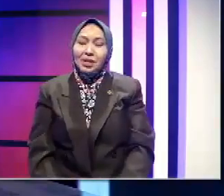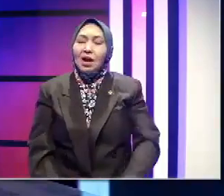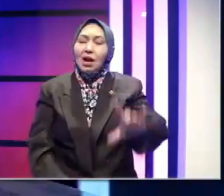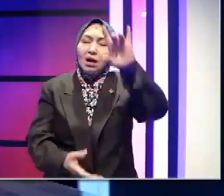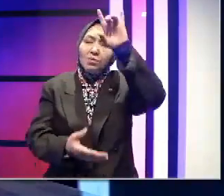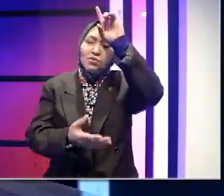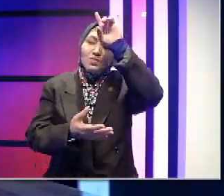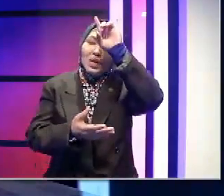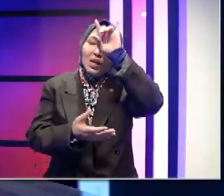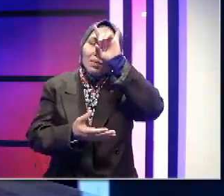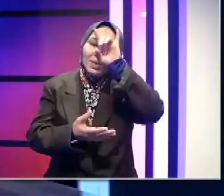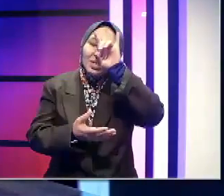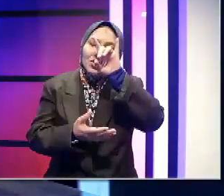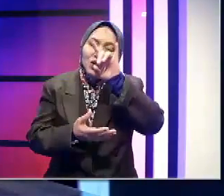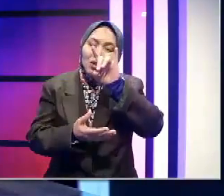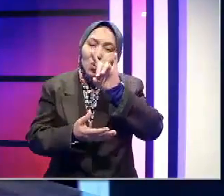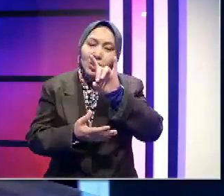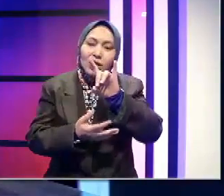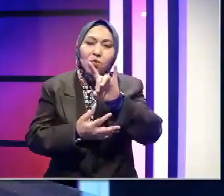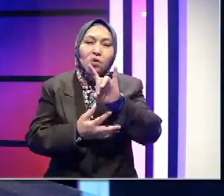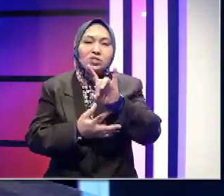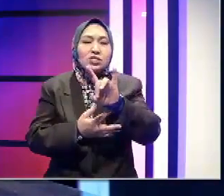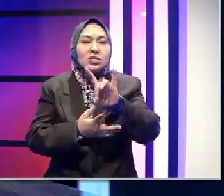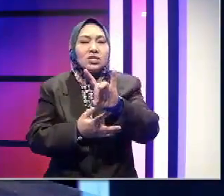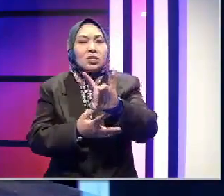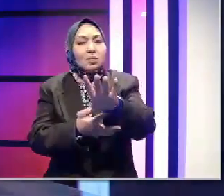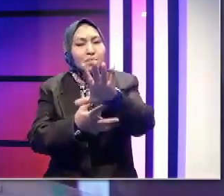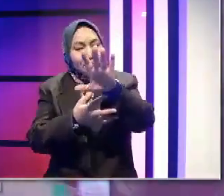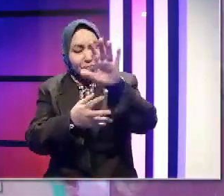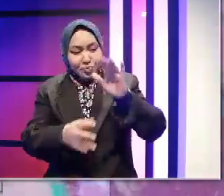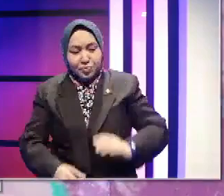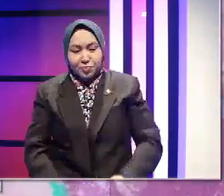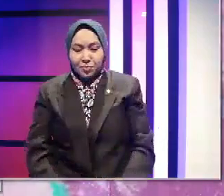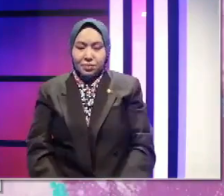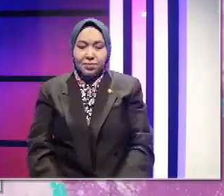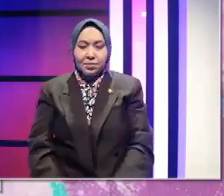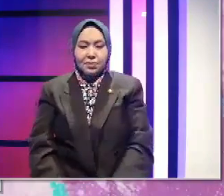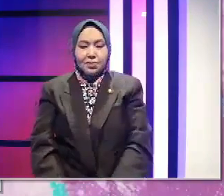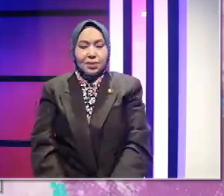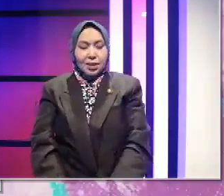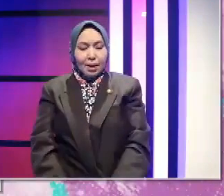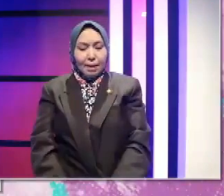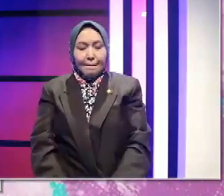أعوذ بالله من الشيطان الرجيم.